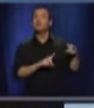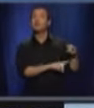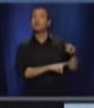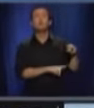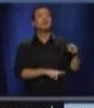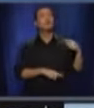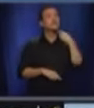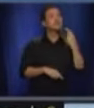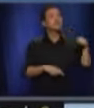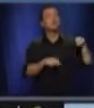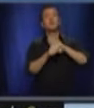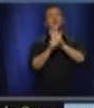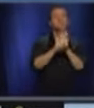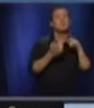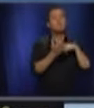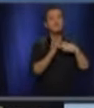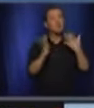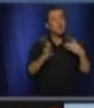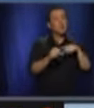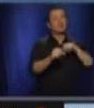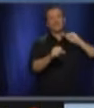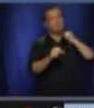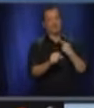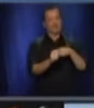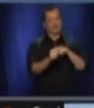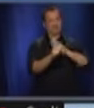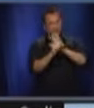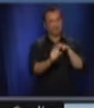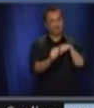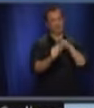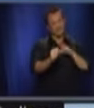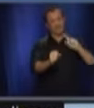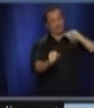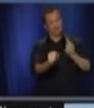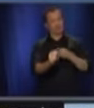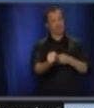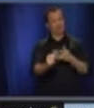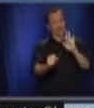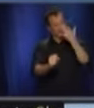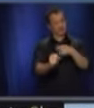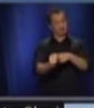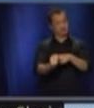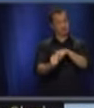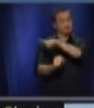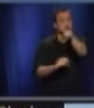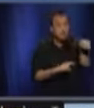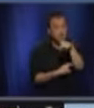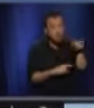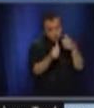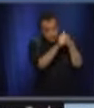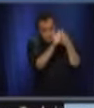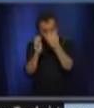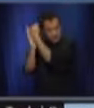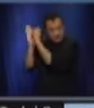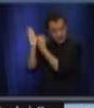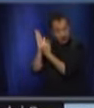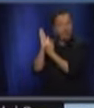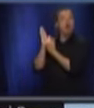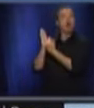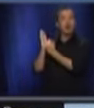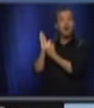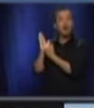mots que j'utilise d'habitude, mais c'est important. Mais si on fait ce qu'il faut, on est capable de ramener le Québec au